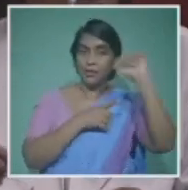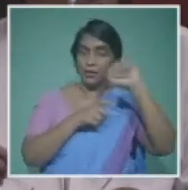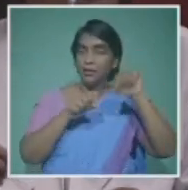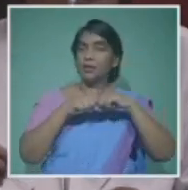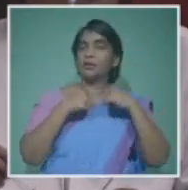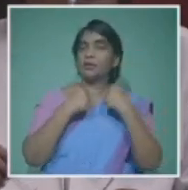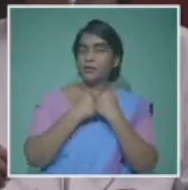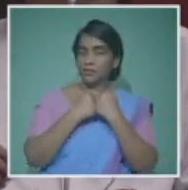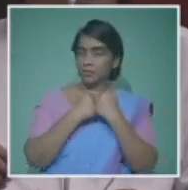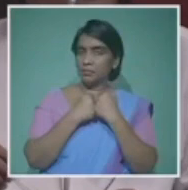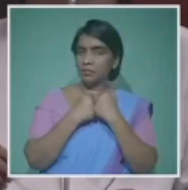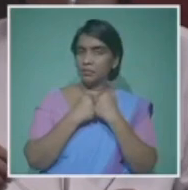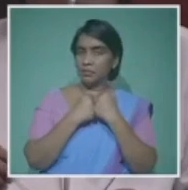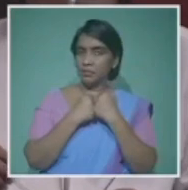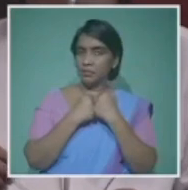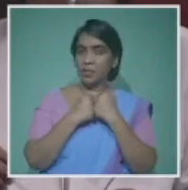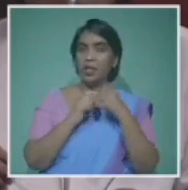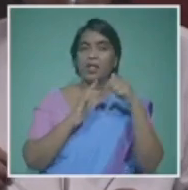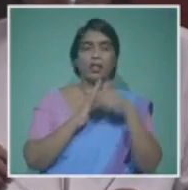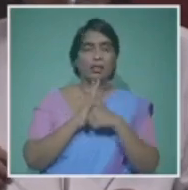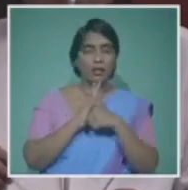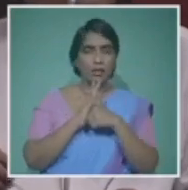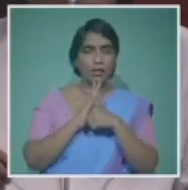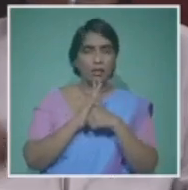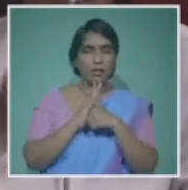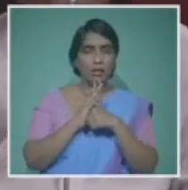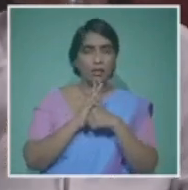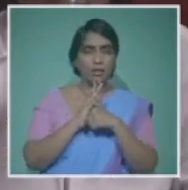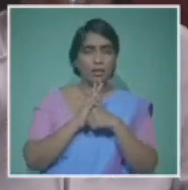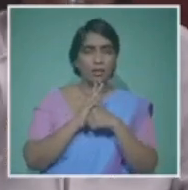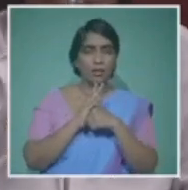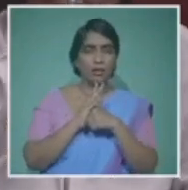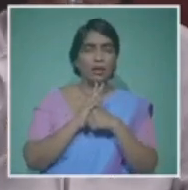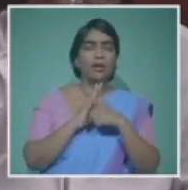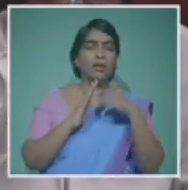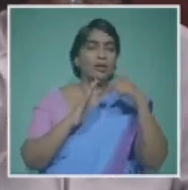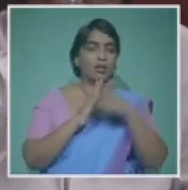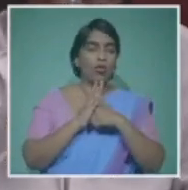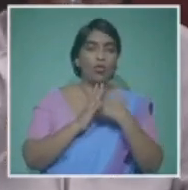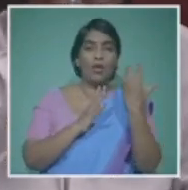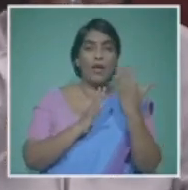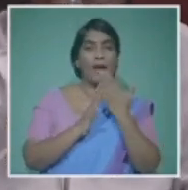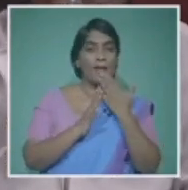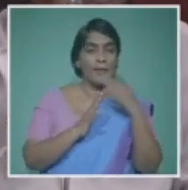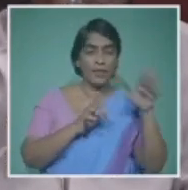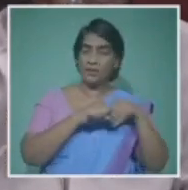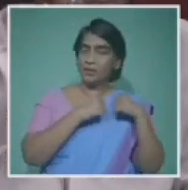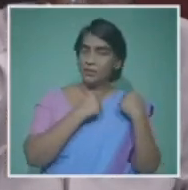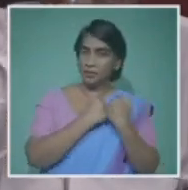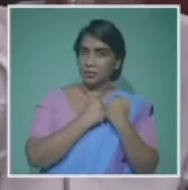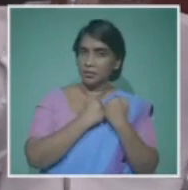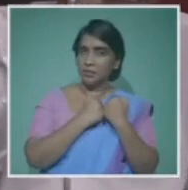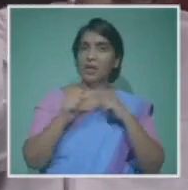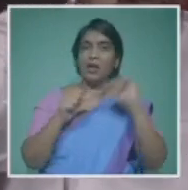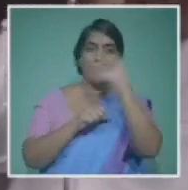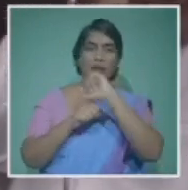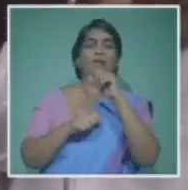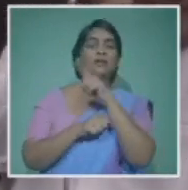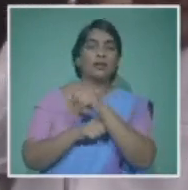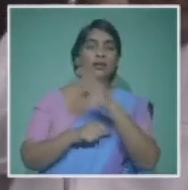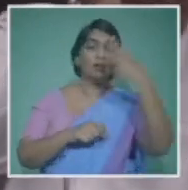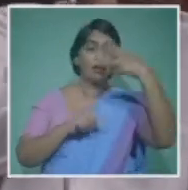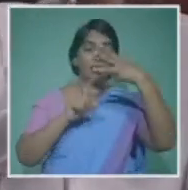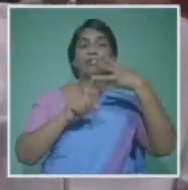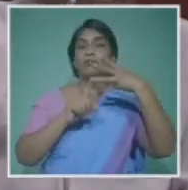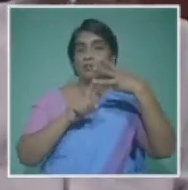kai, Dakuno, South America, Dakuno Amerika sanggih dari ni kai, ASEAN ni kita bayi third